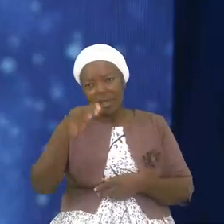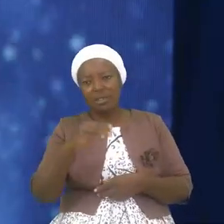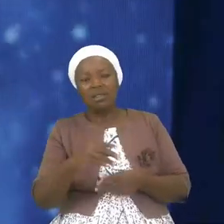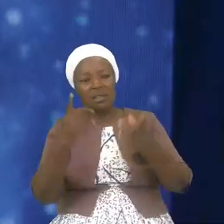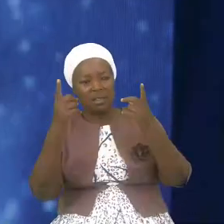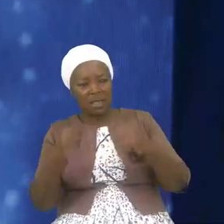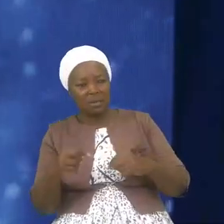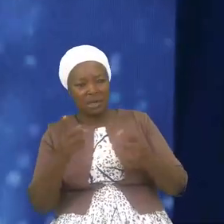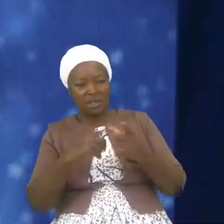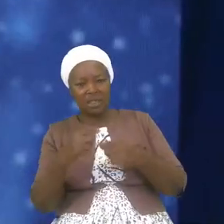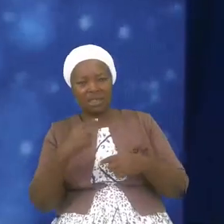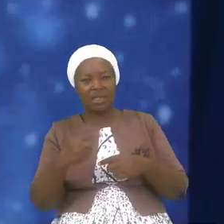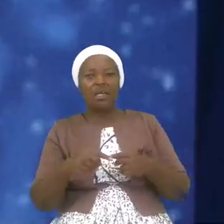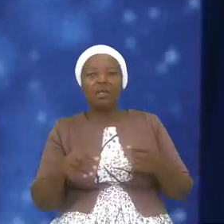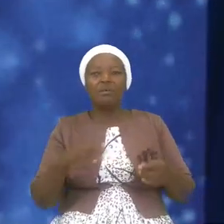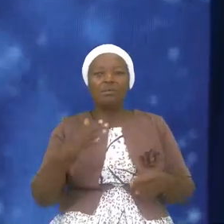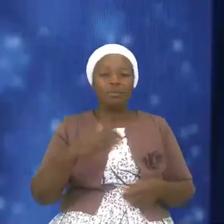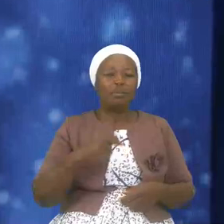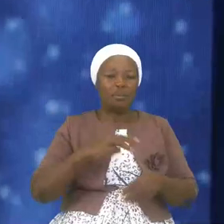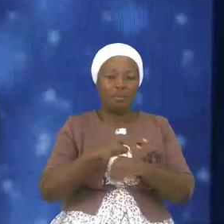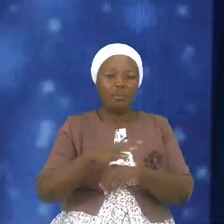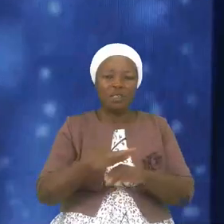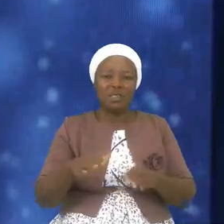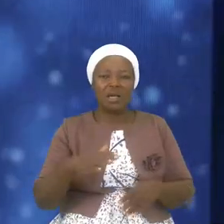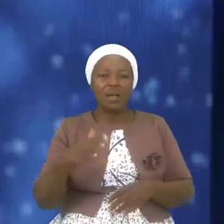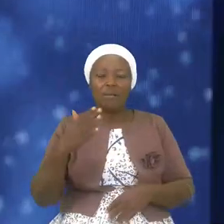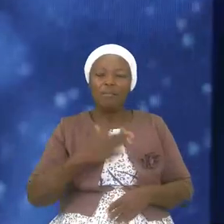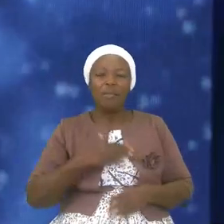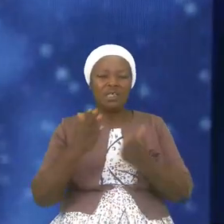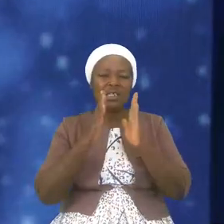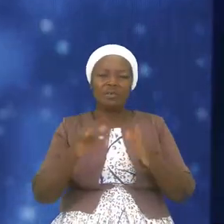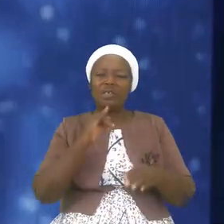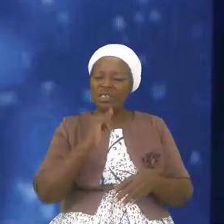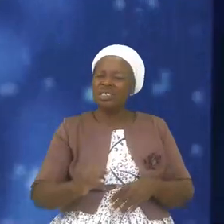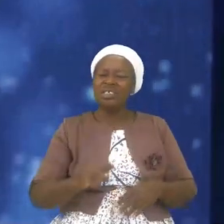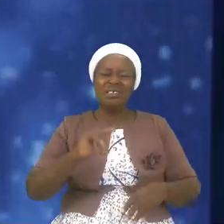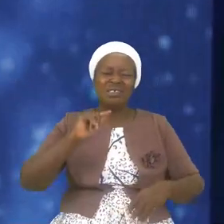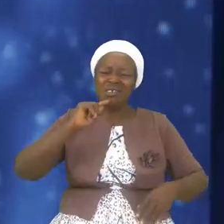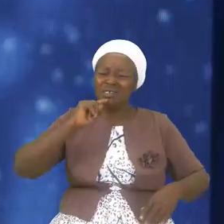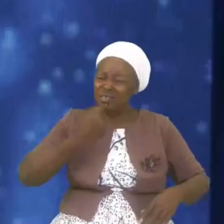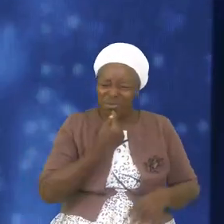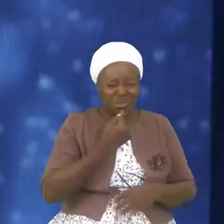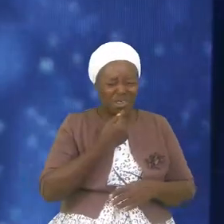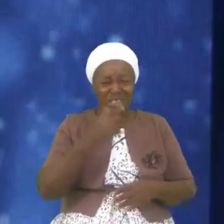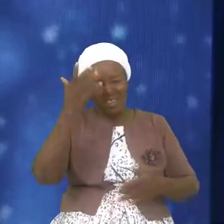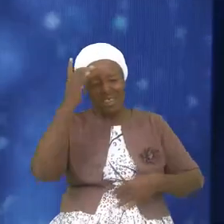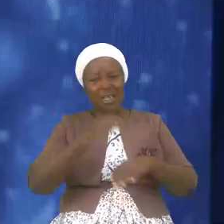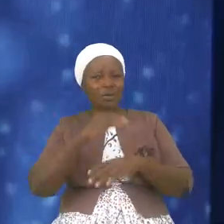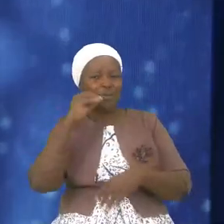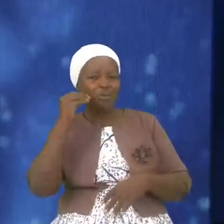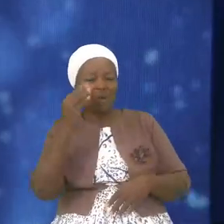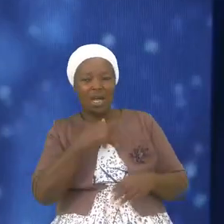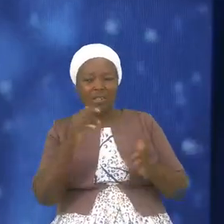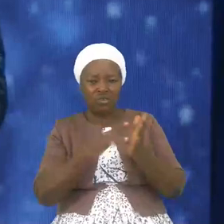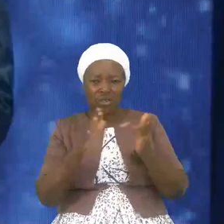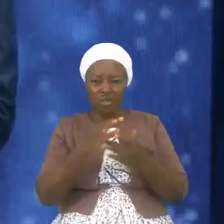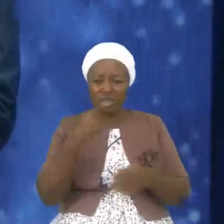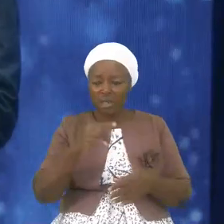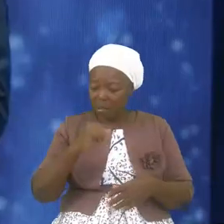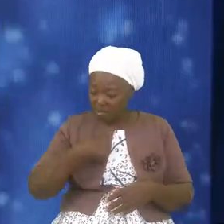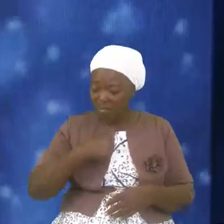il a dit, « Maître, mon serviteur est tourmenté, est très malade à la maison. » Et Jésus a dit, «